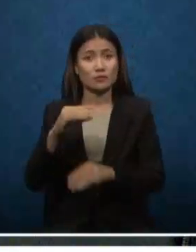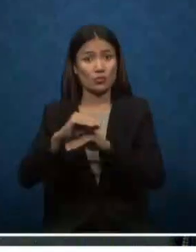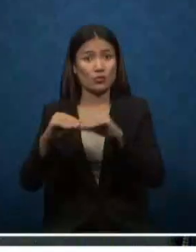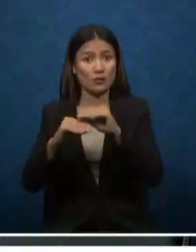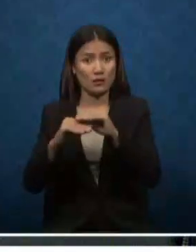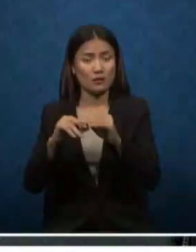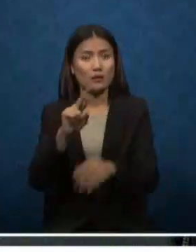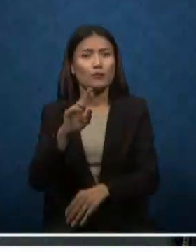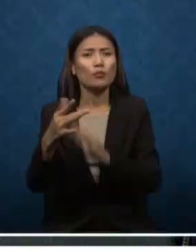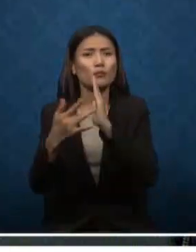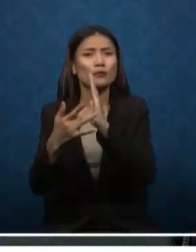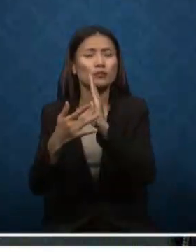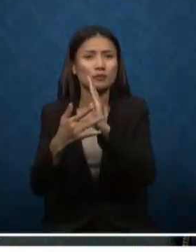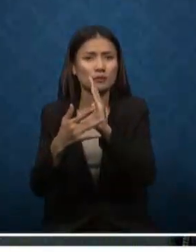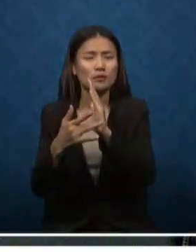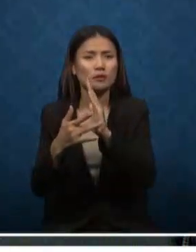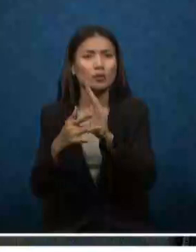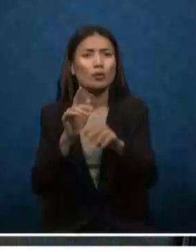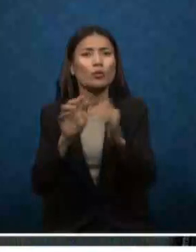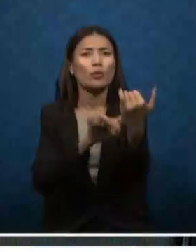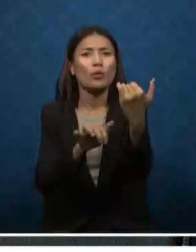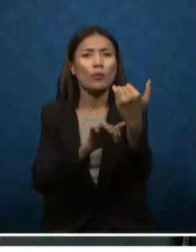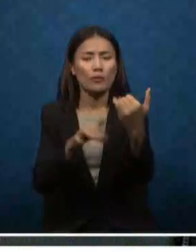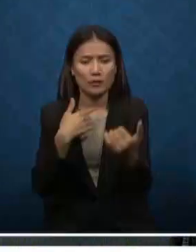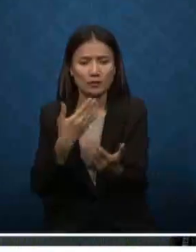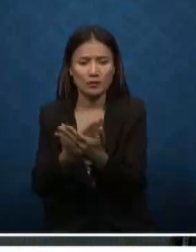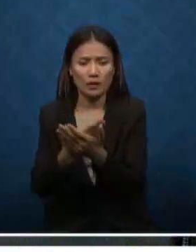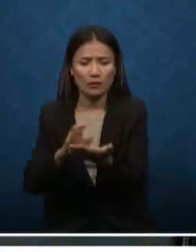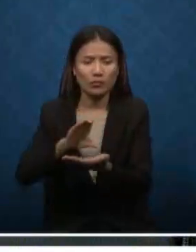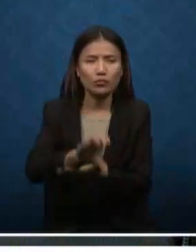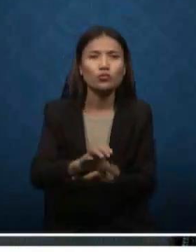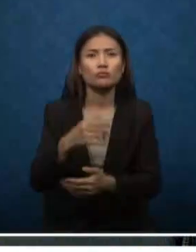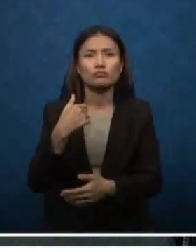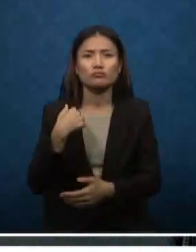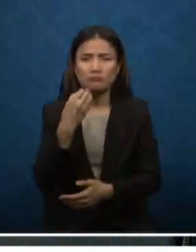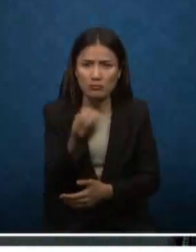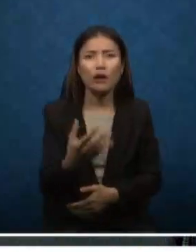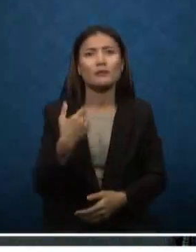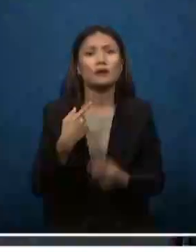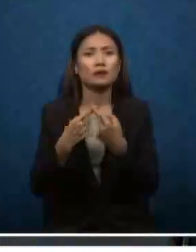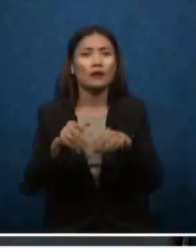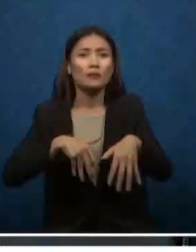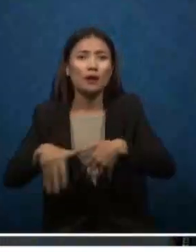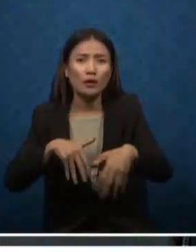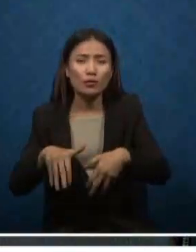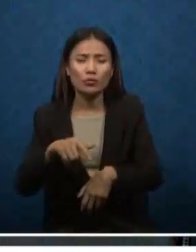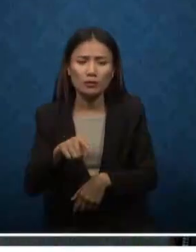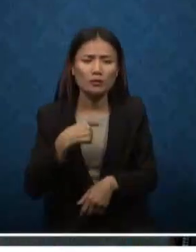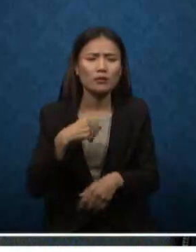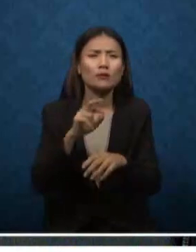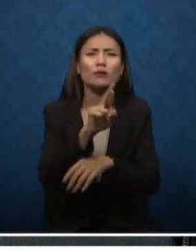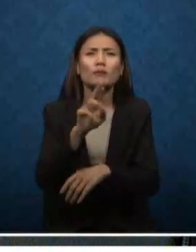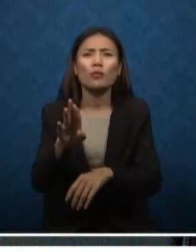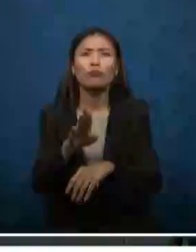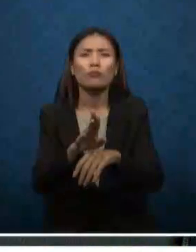นาระบบเทคโนโลยีสารสนเทศไปมากพอสมควรนะครับแต่ประชาชนยังใช้บริการผ่านระบบ